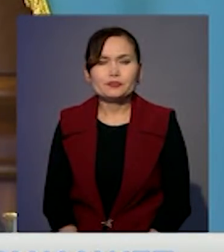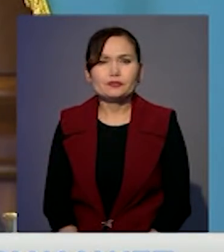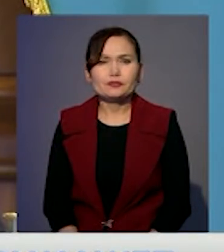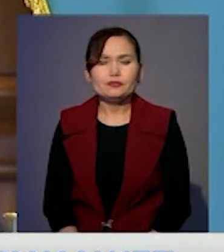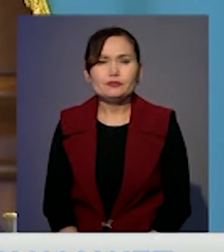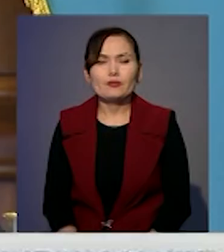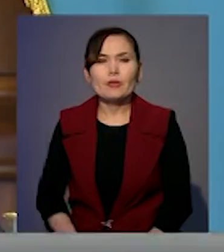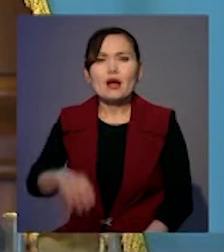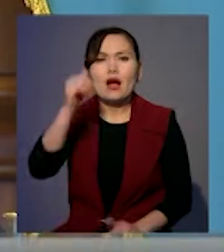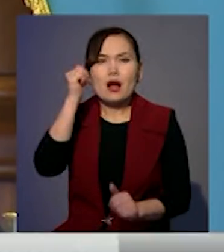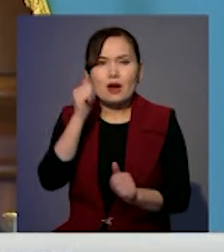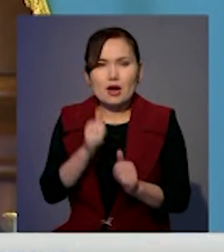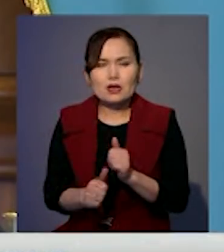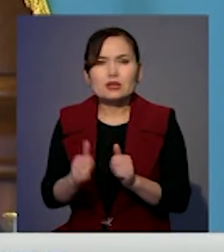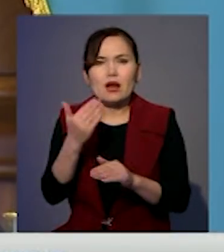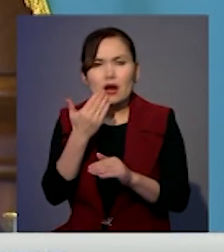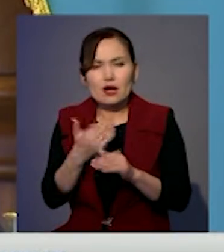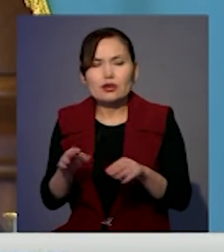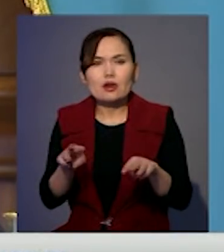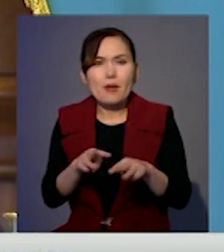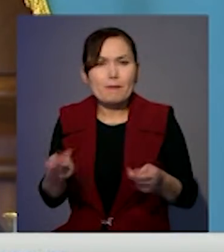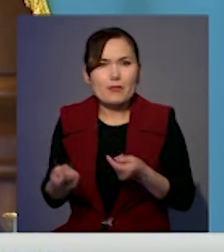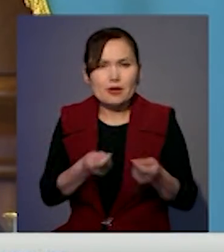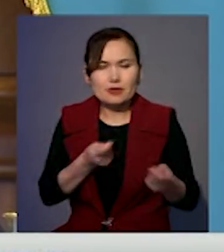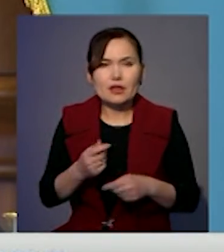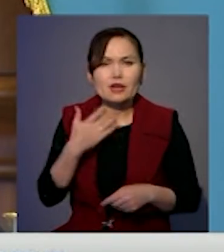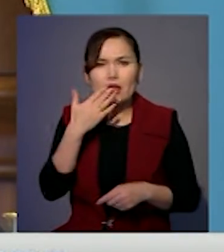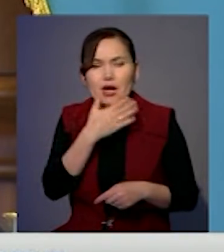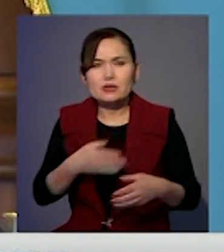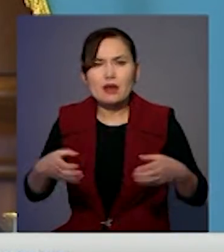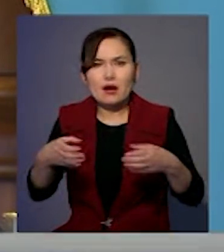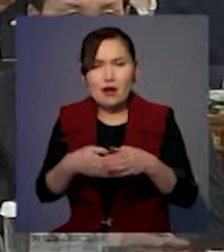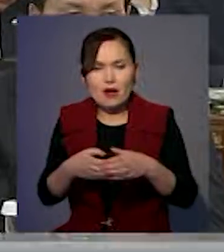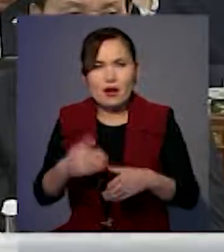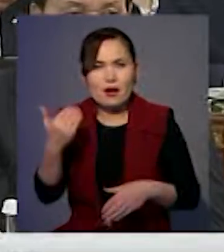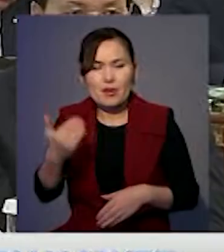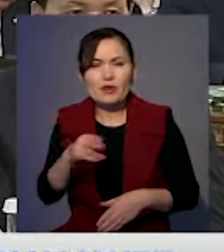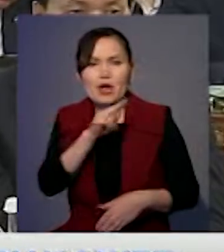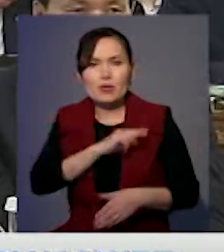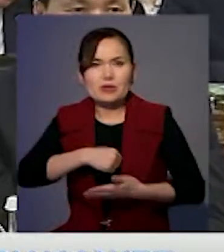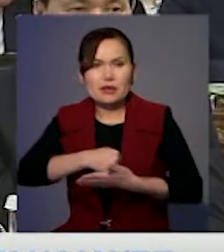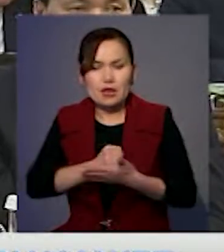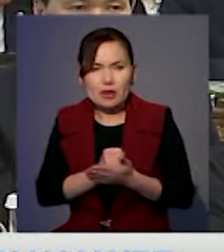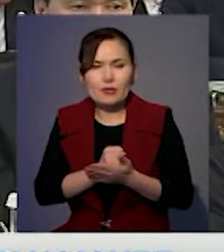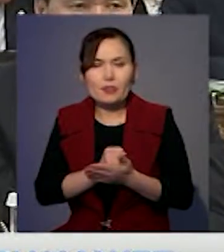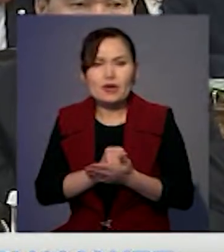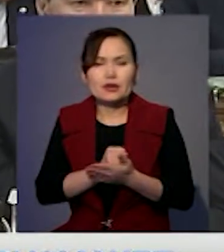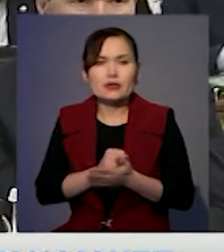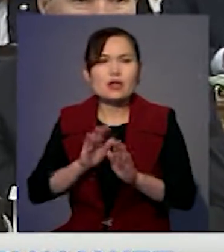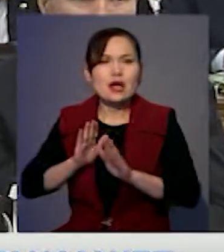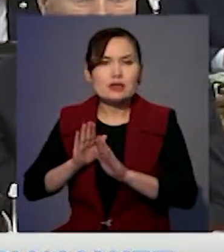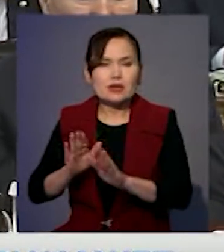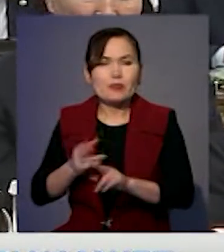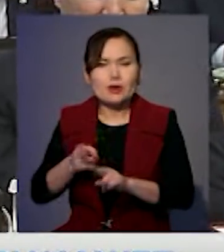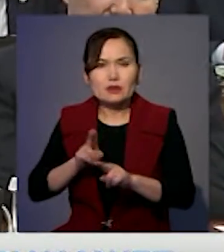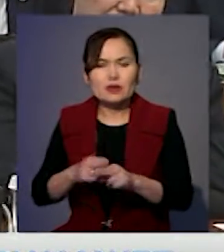Каждом отраслевом министерстве, акиматах, нацкомпаниях нужно закреплить конкретного заместителя, персонально отвечающего